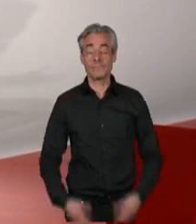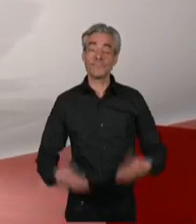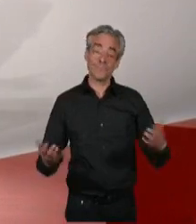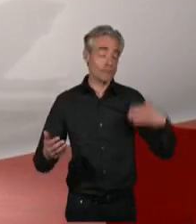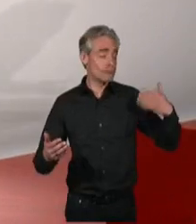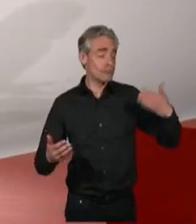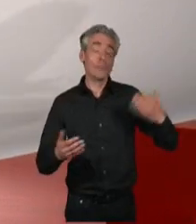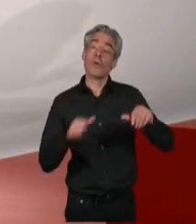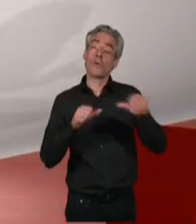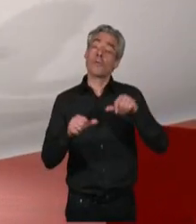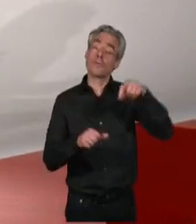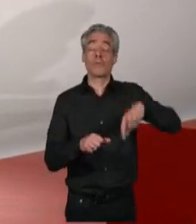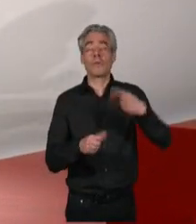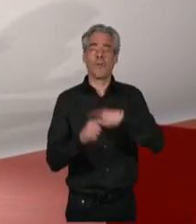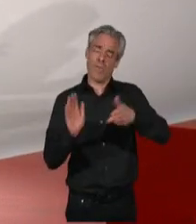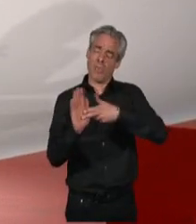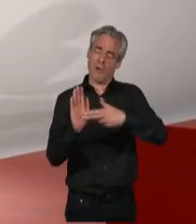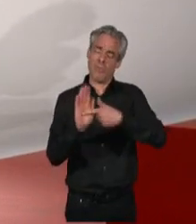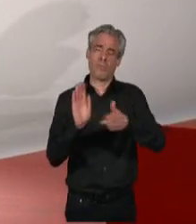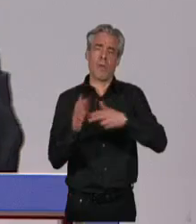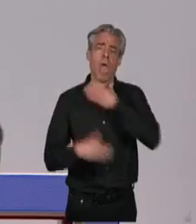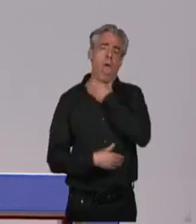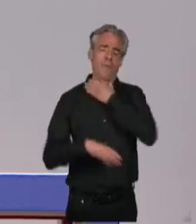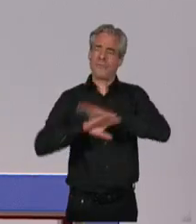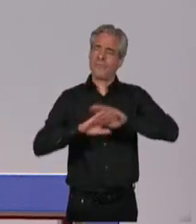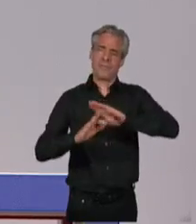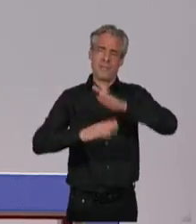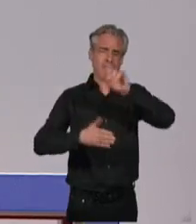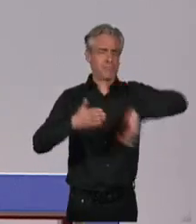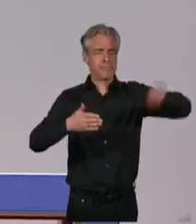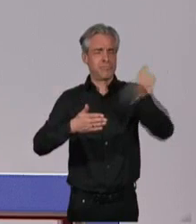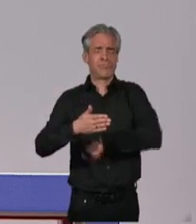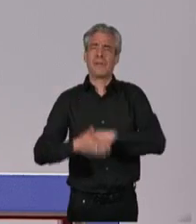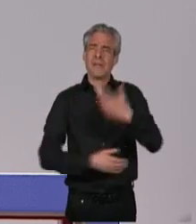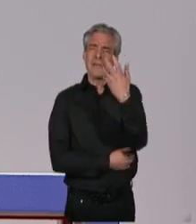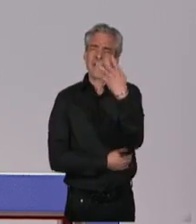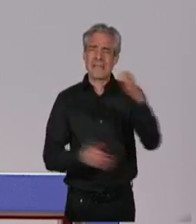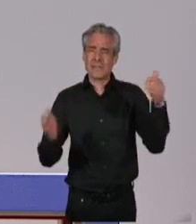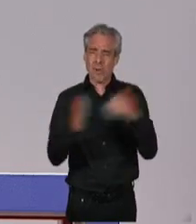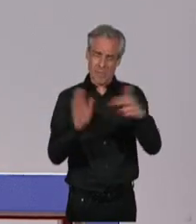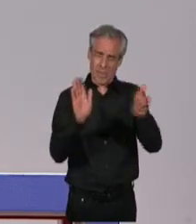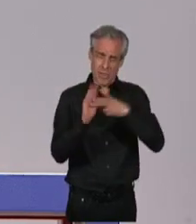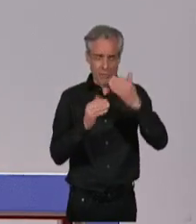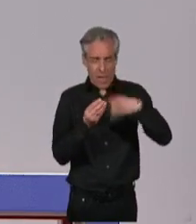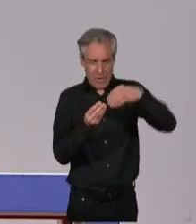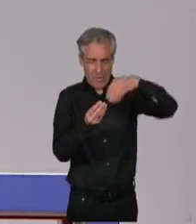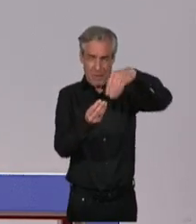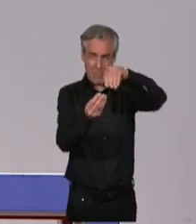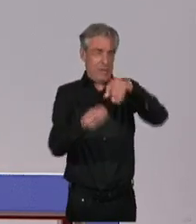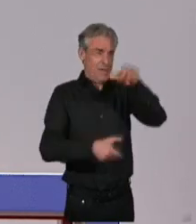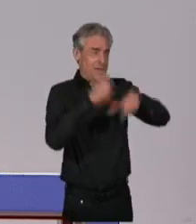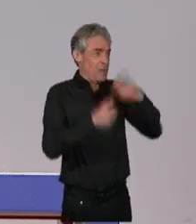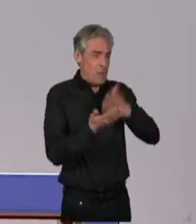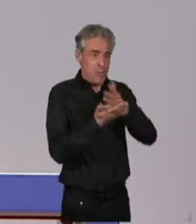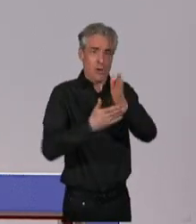Alors pour cela, il faut en finir avec ces normes qui nous étouffent, enfin. Ces 400 000 normes qui s'empilent et qui empêchent tout